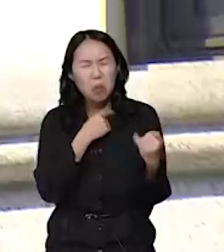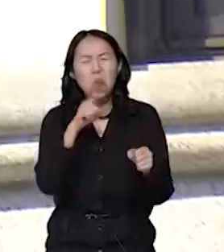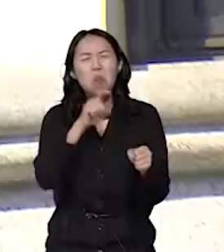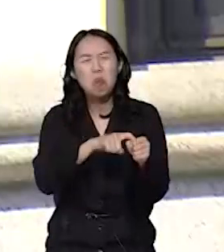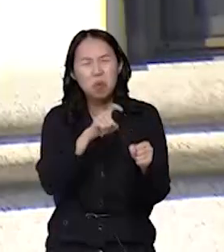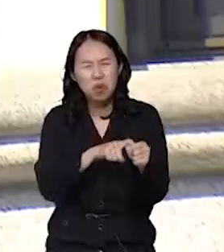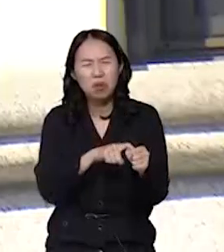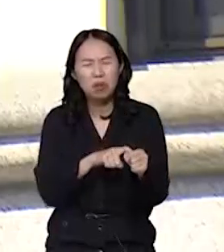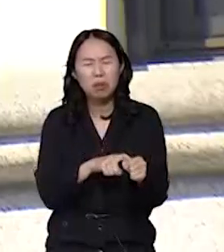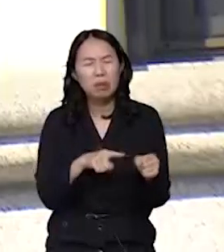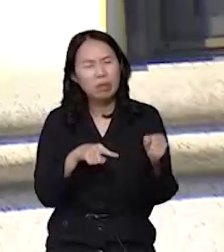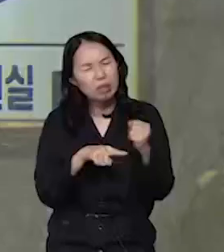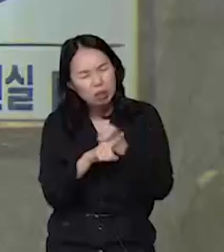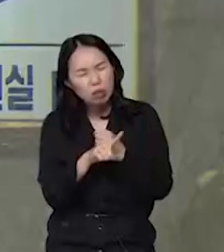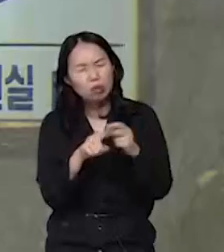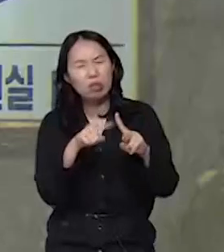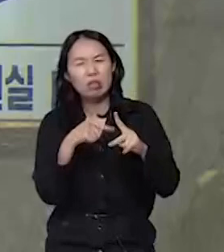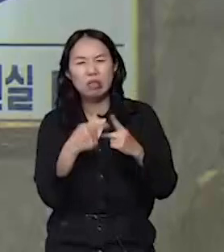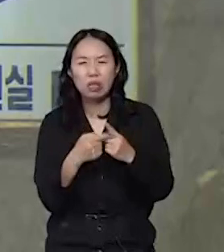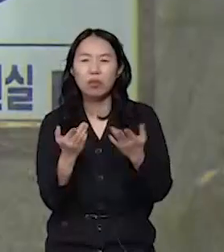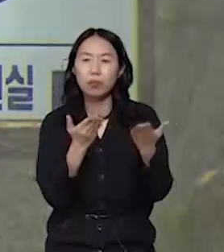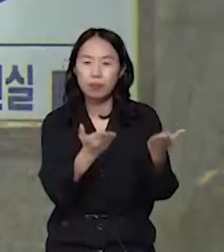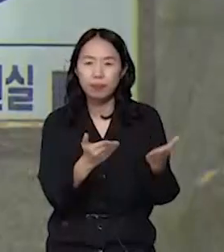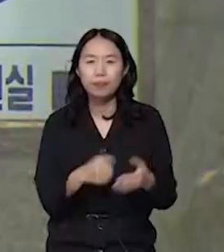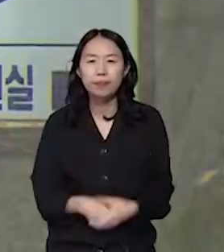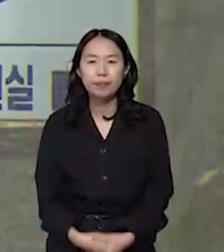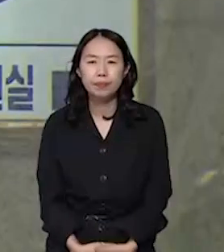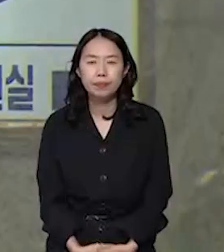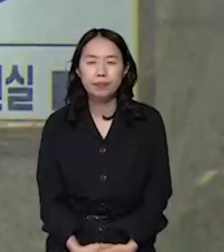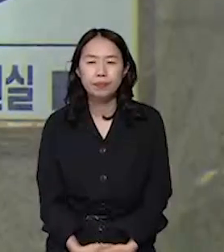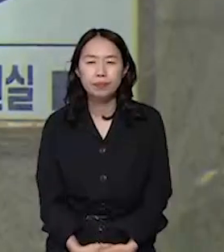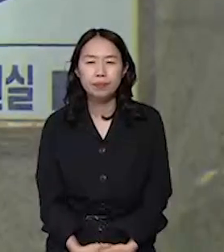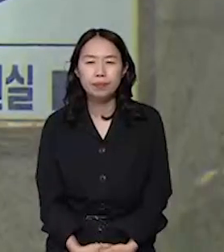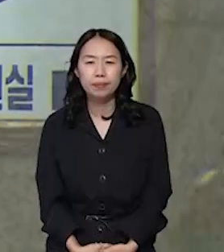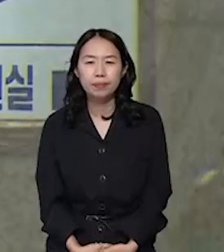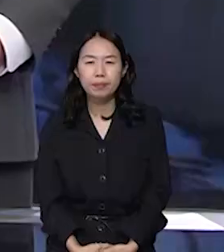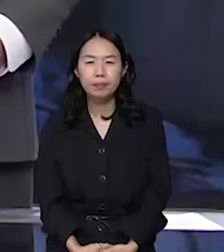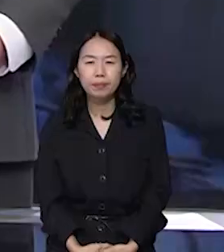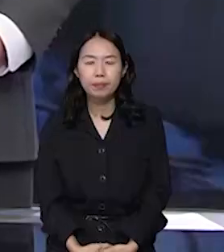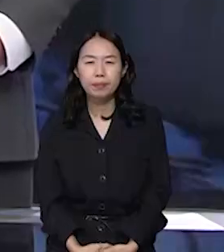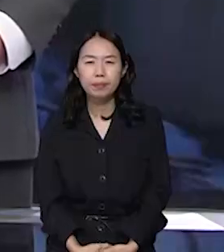일부 참작할 사정이 있다며 양형 사유를 판시했습니다.